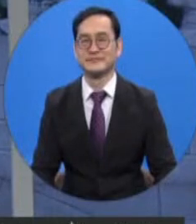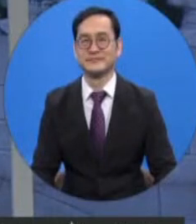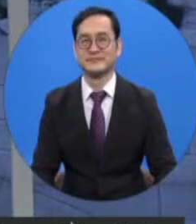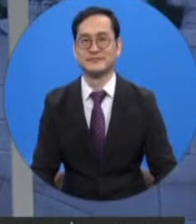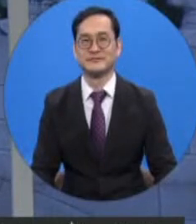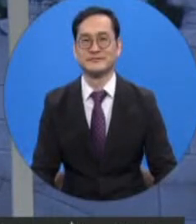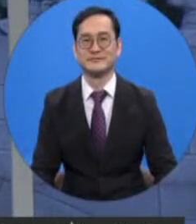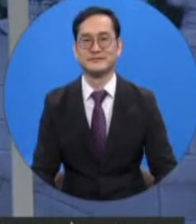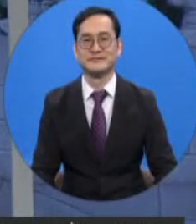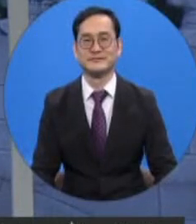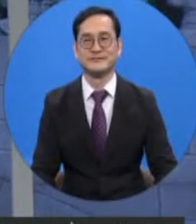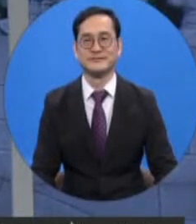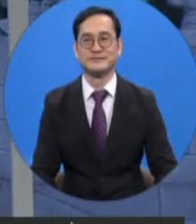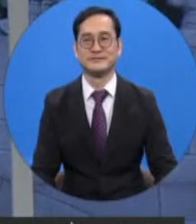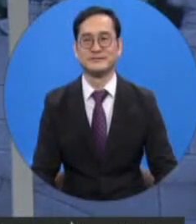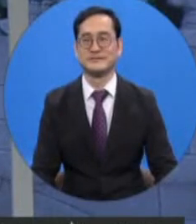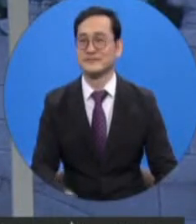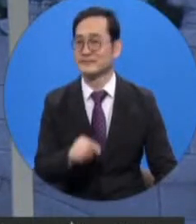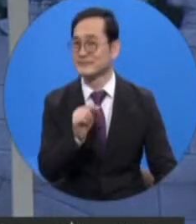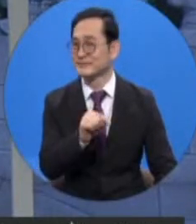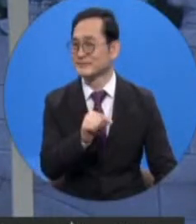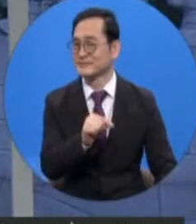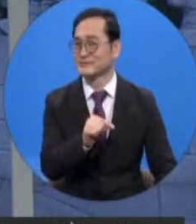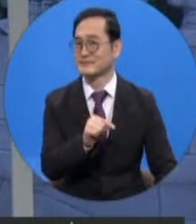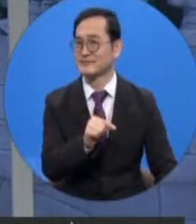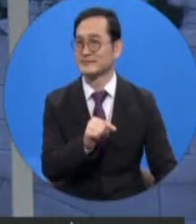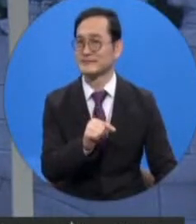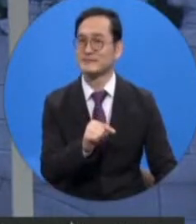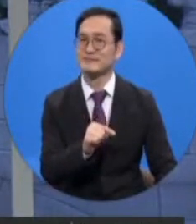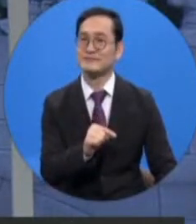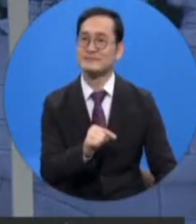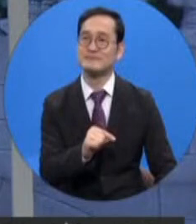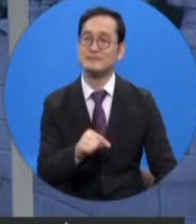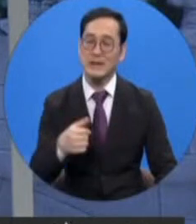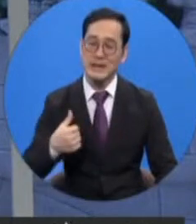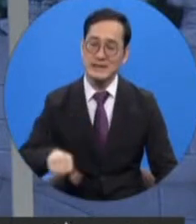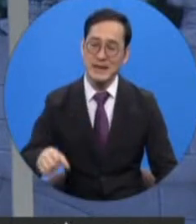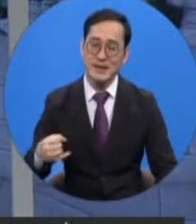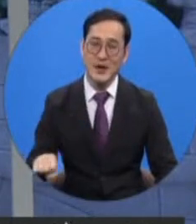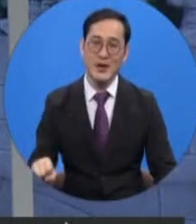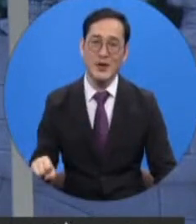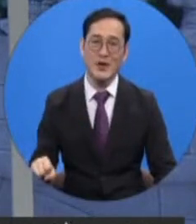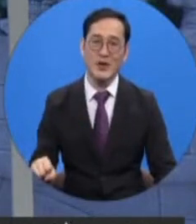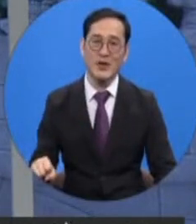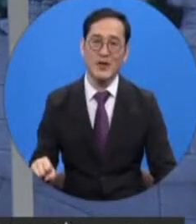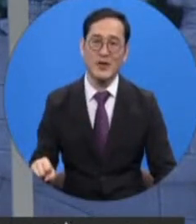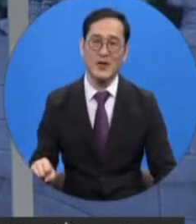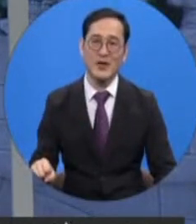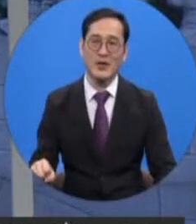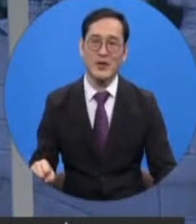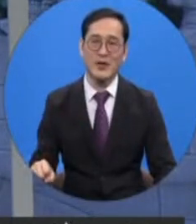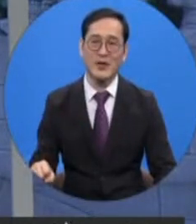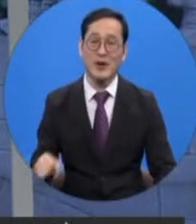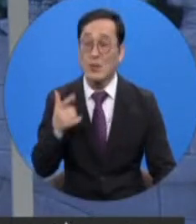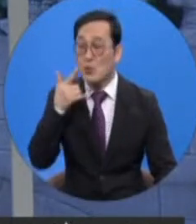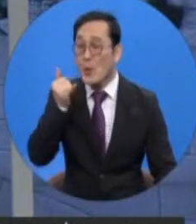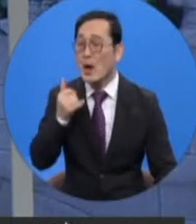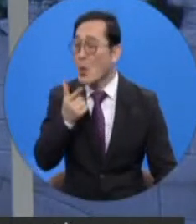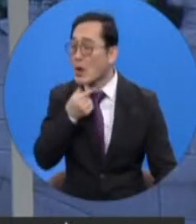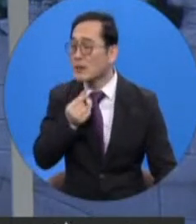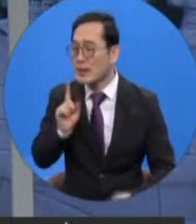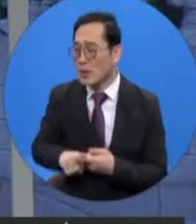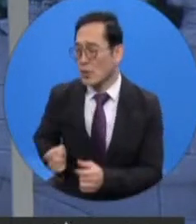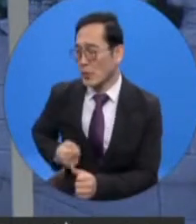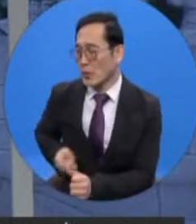보면 정익진 변호사님, 네. 그 자녀 일이 부모 뜻대로 되지 않는 것은 뭐